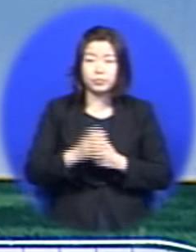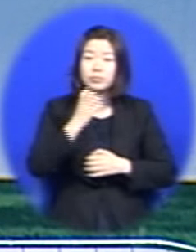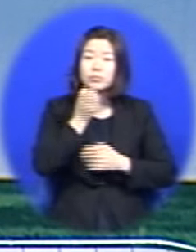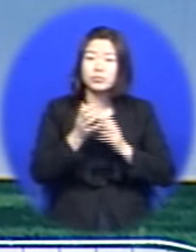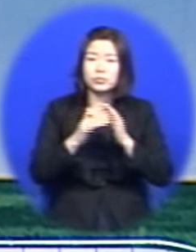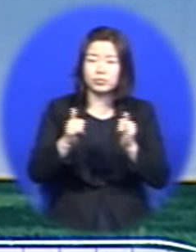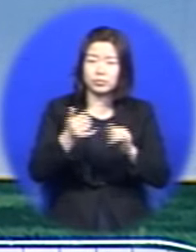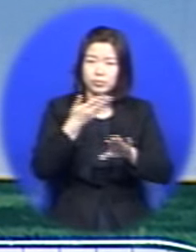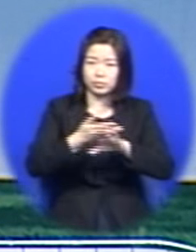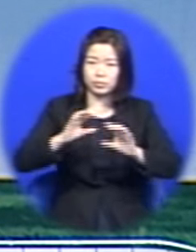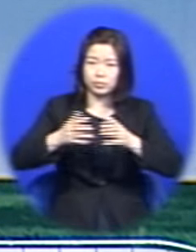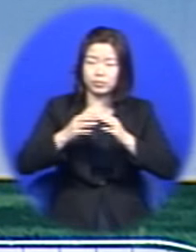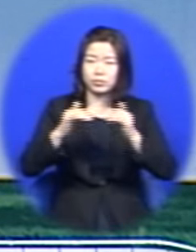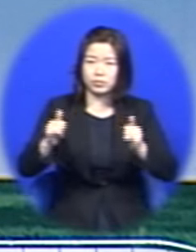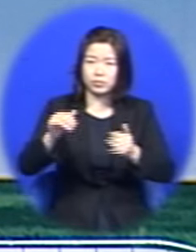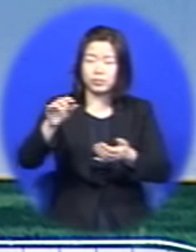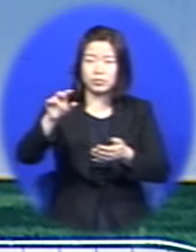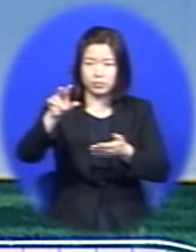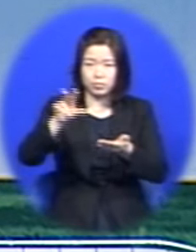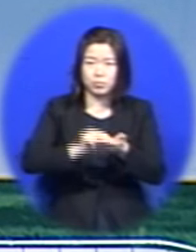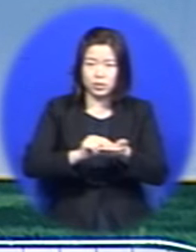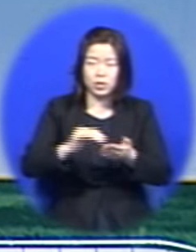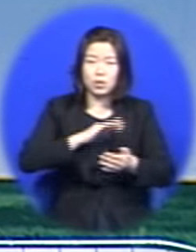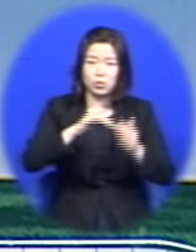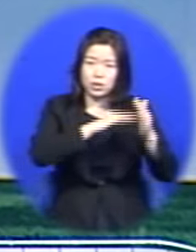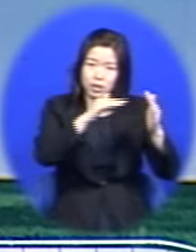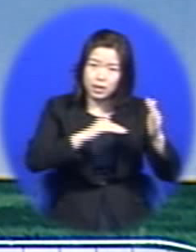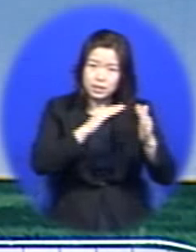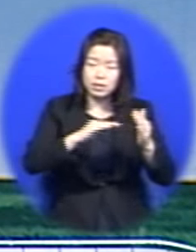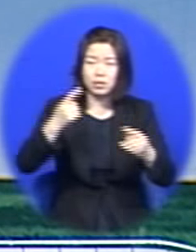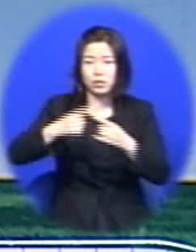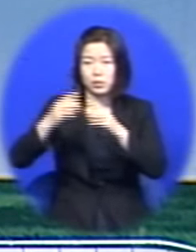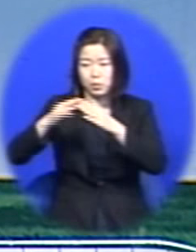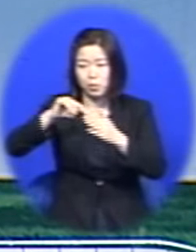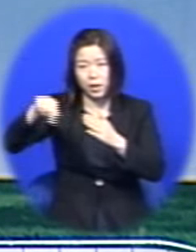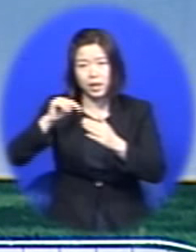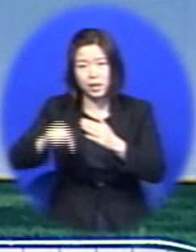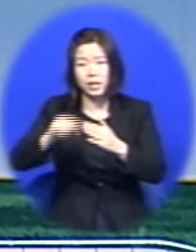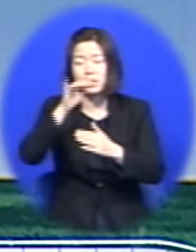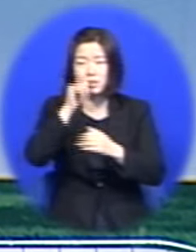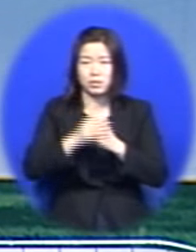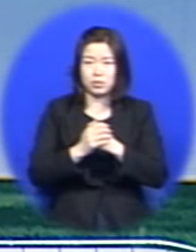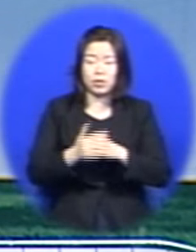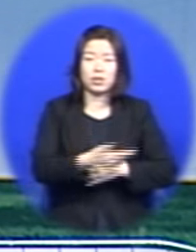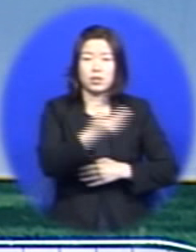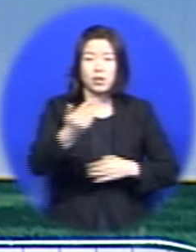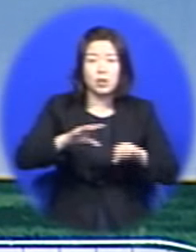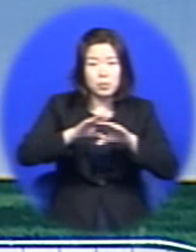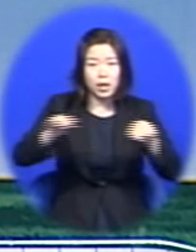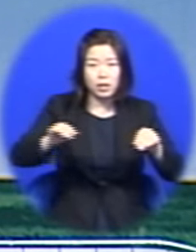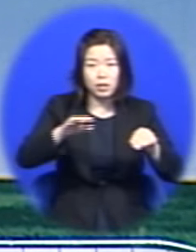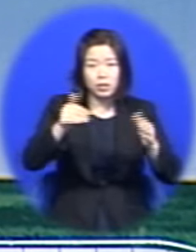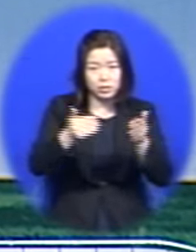유대인, 이방인 문제가 우리 가정 안에, 우리 교회 안에 있어요. 여러분은 해결하셨습니까?